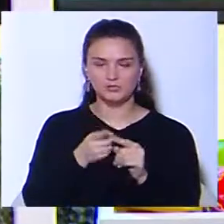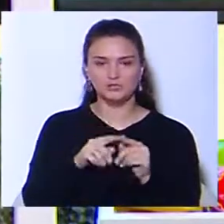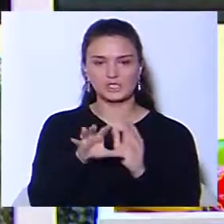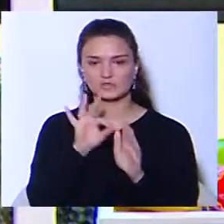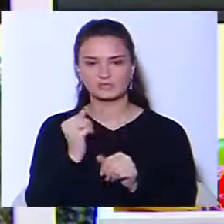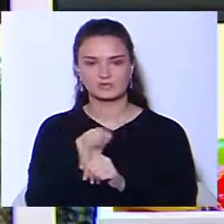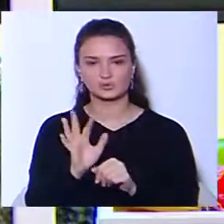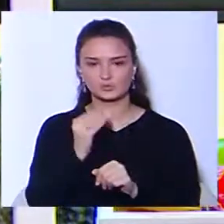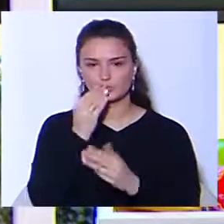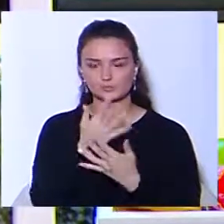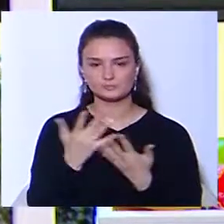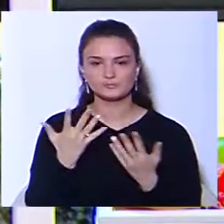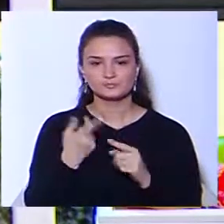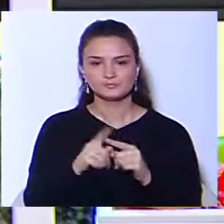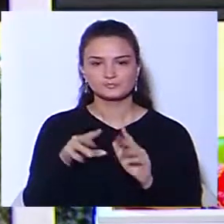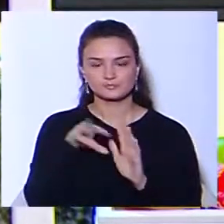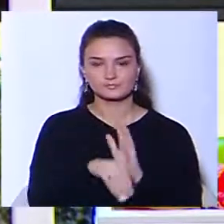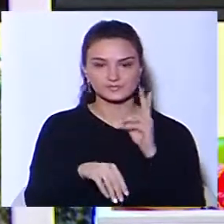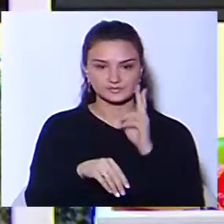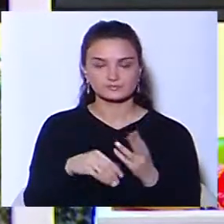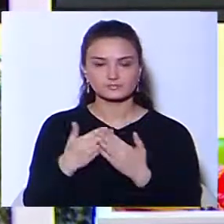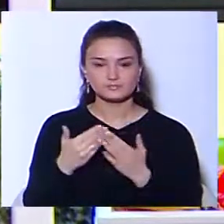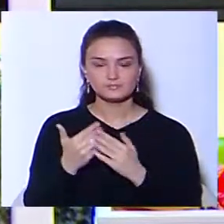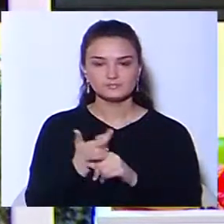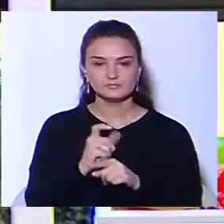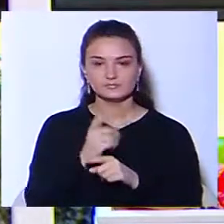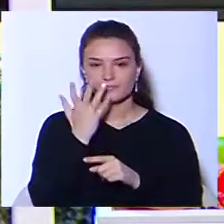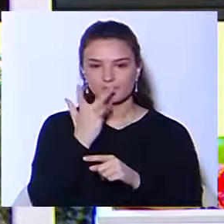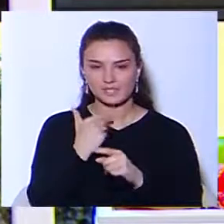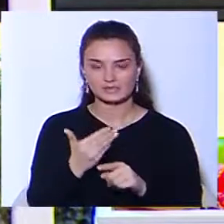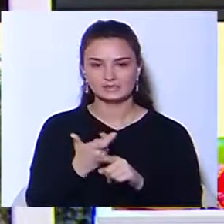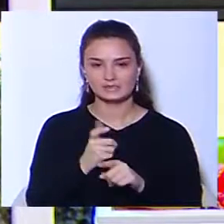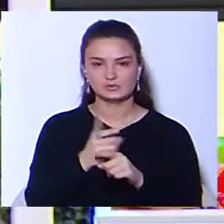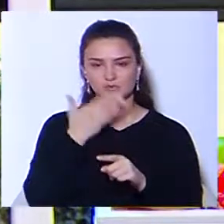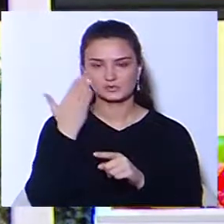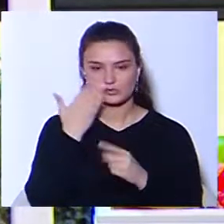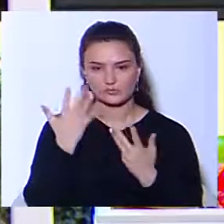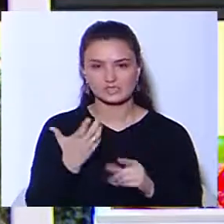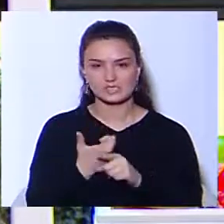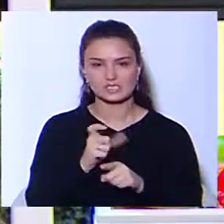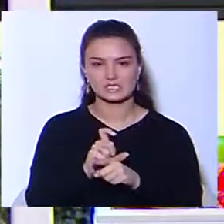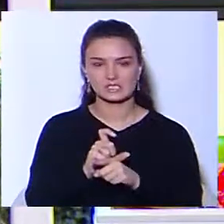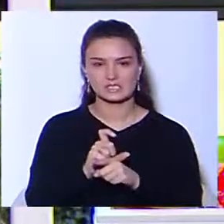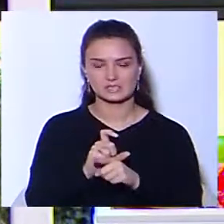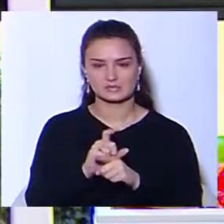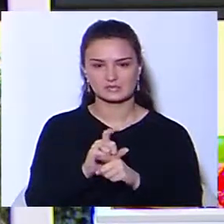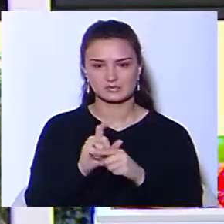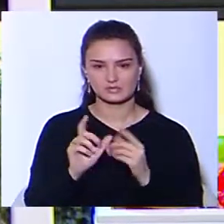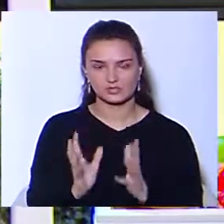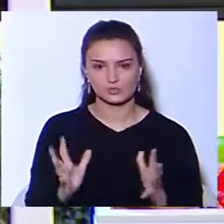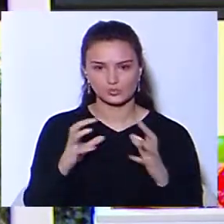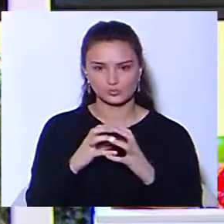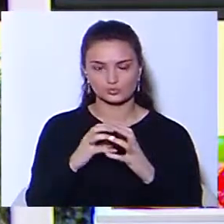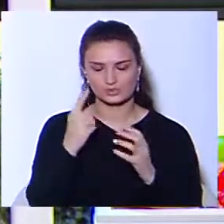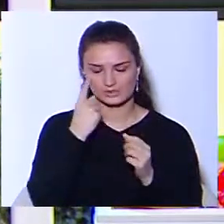ისეთ პროდუქტებზე, რომლის შემადგენლობაც არ ვიცით. განსაკუთრებით ძალიან ფერადი, ძალიან სურნელოვანი, ძალიან ბჭყვიალად შეფუთული,